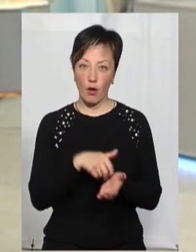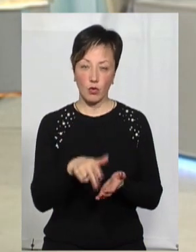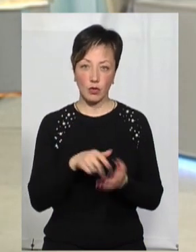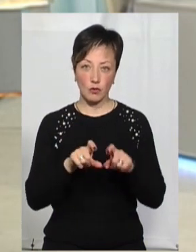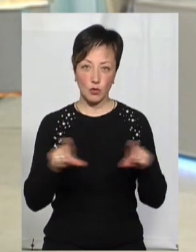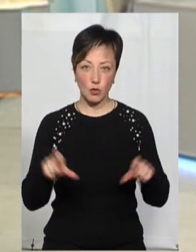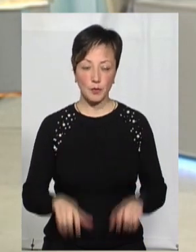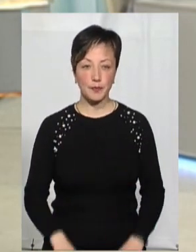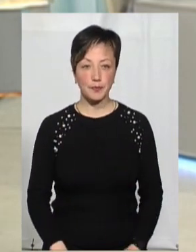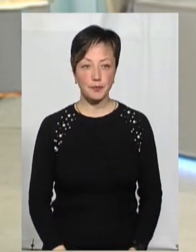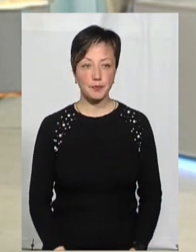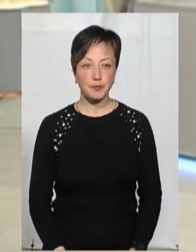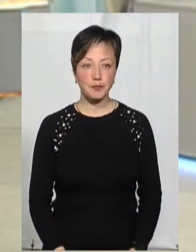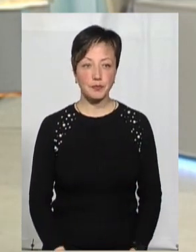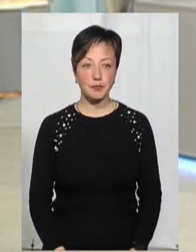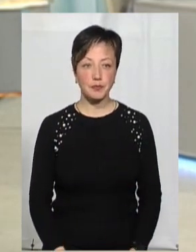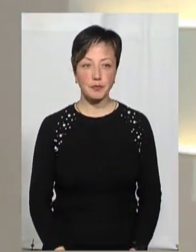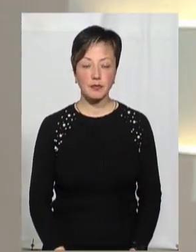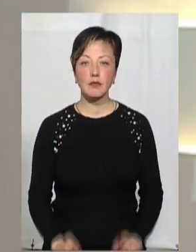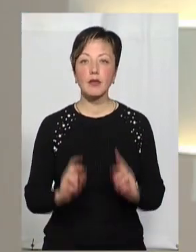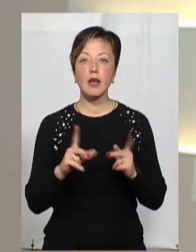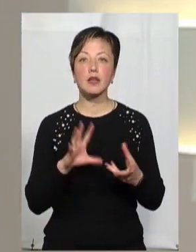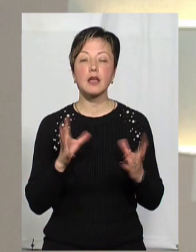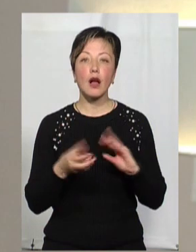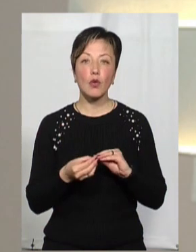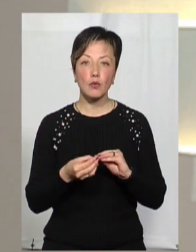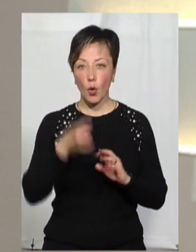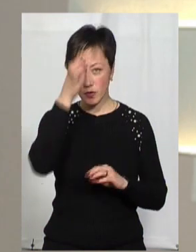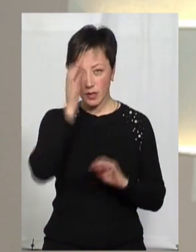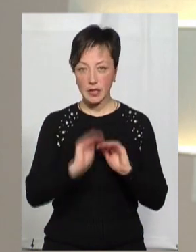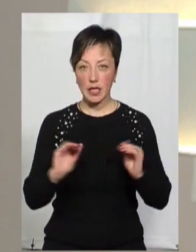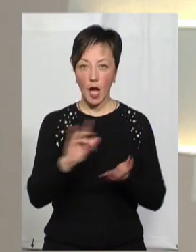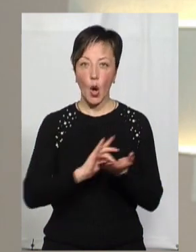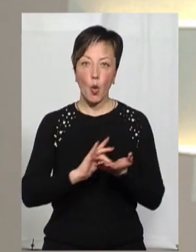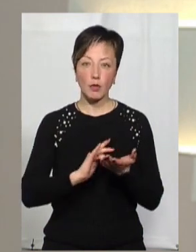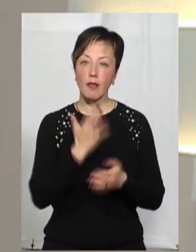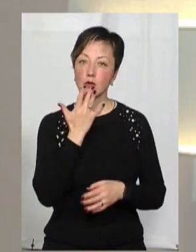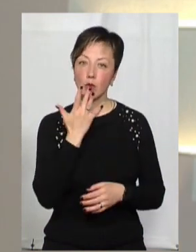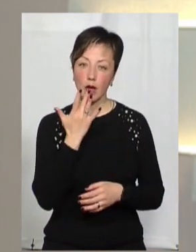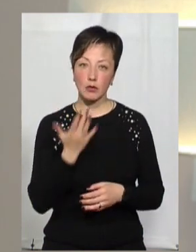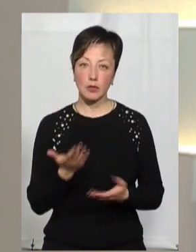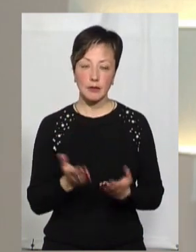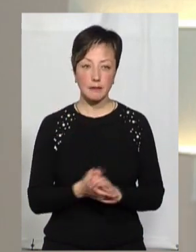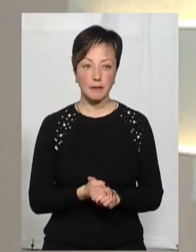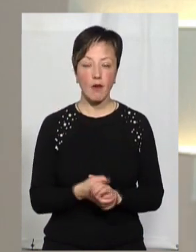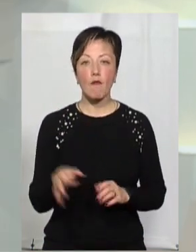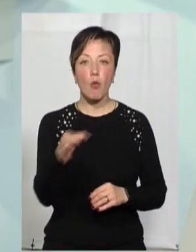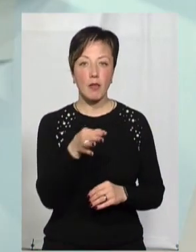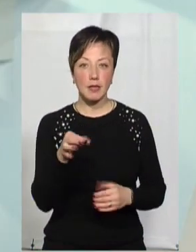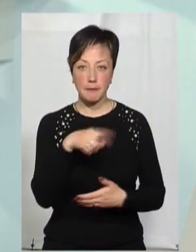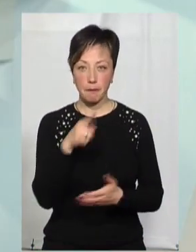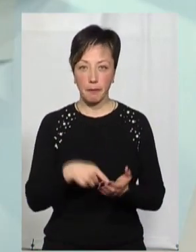ходило в школу. Як загалом із освітою дітей ромської національності от в області? В